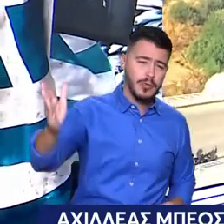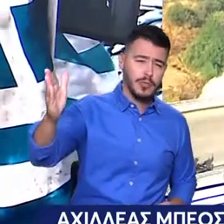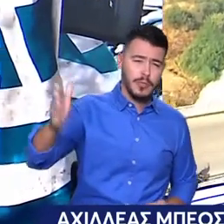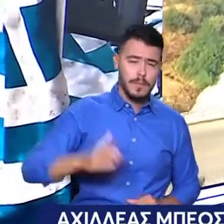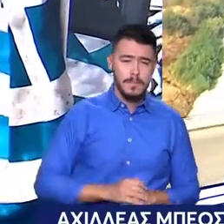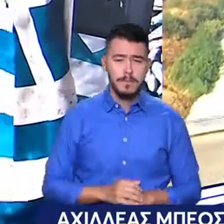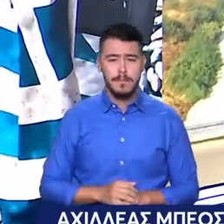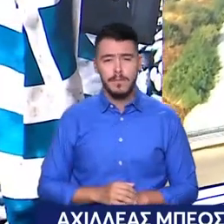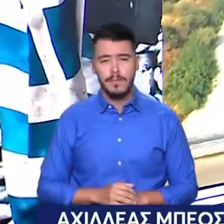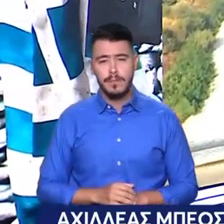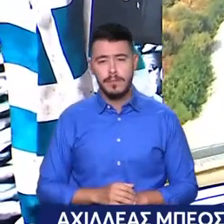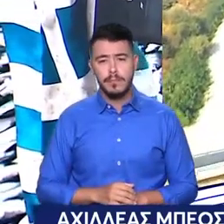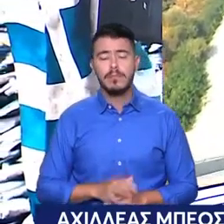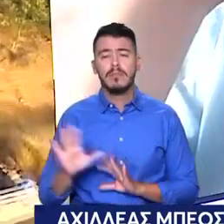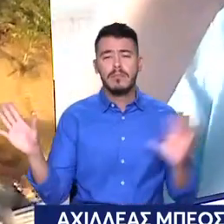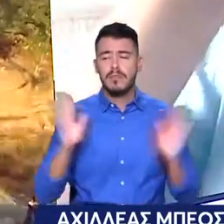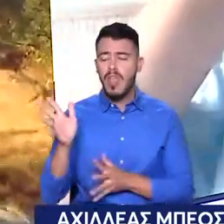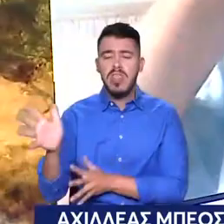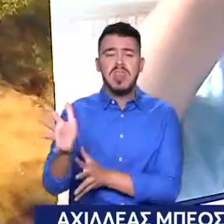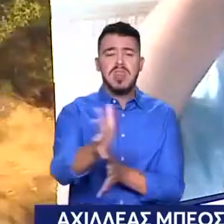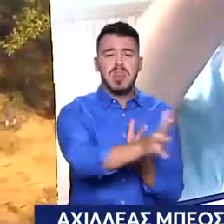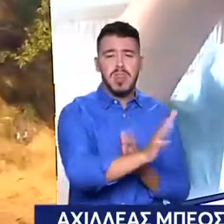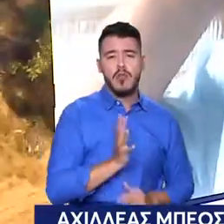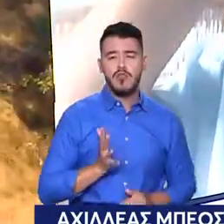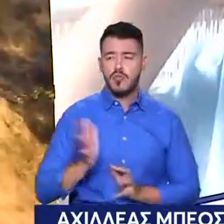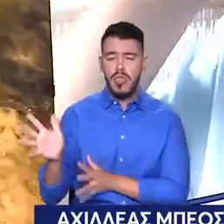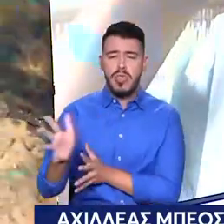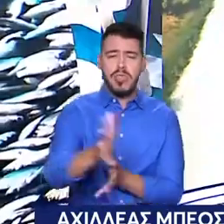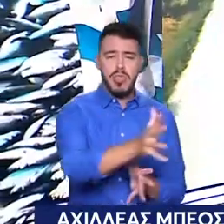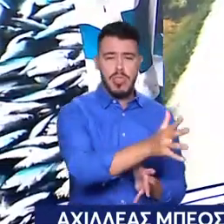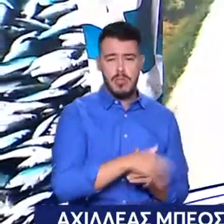την τακτική του πολιτικού απατεώνα. Κύριε Δήμαρχε, ευχαριστώ πολύ. Αυτά είναι οι βαριές καταγγελίες. Να είστε καλά, καλή σας μέρα.